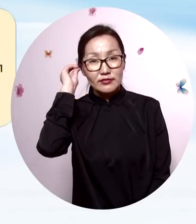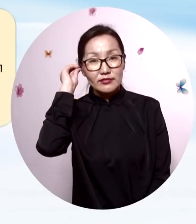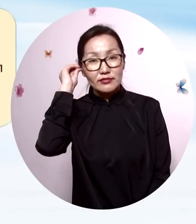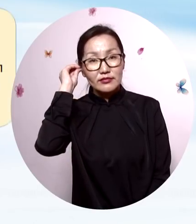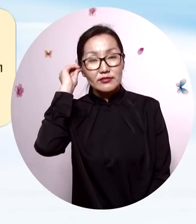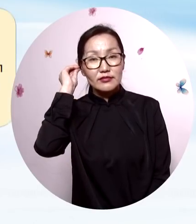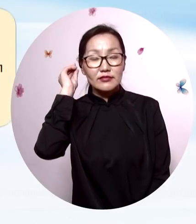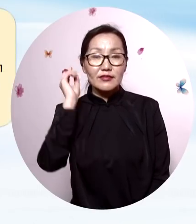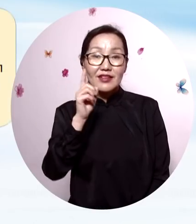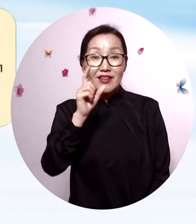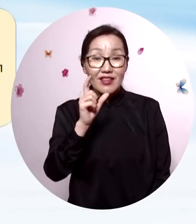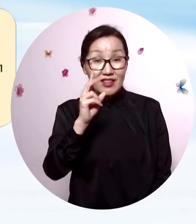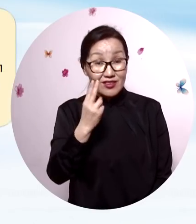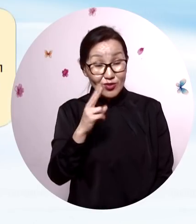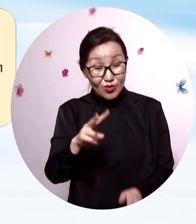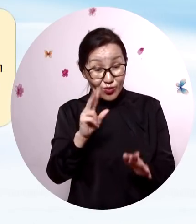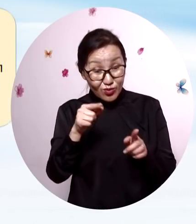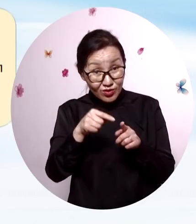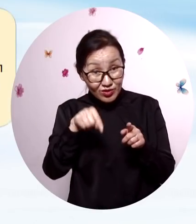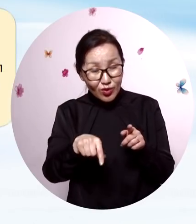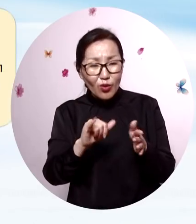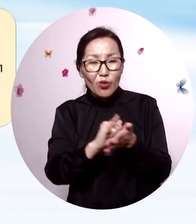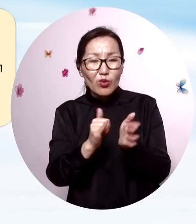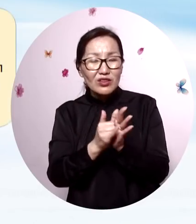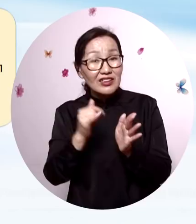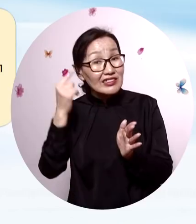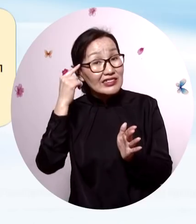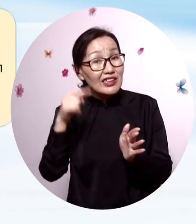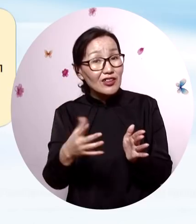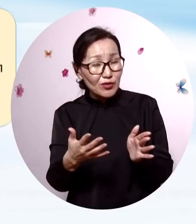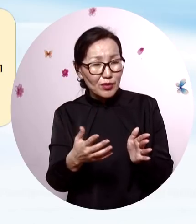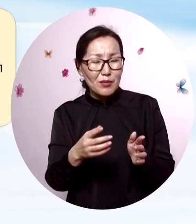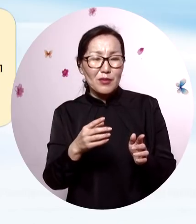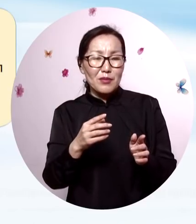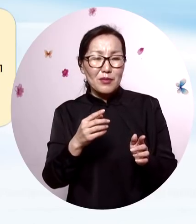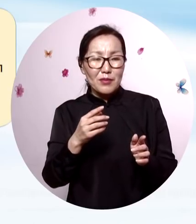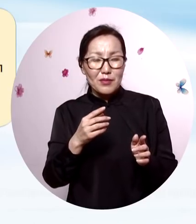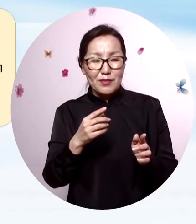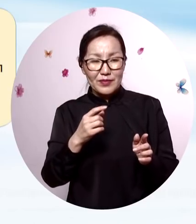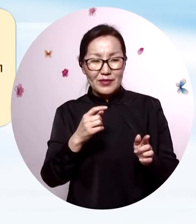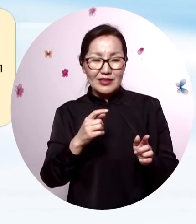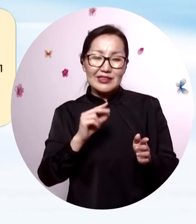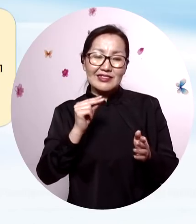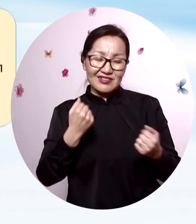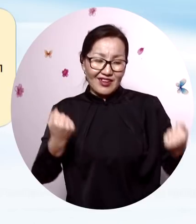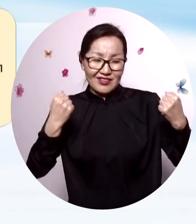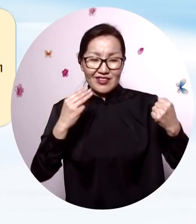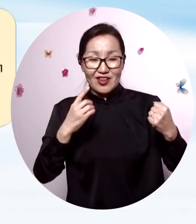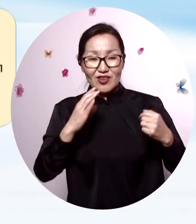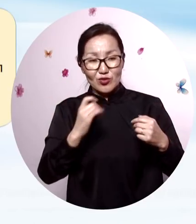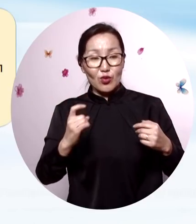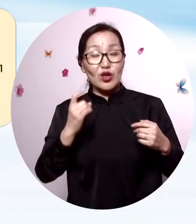За, хэл зүгийн маань утга санаа бол нас бий гүйцэж чадал тэнхээ суух гэсэн утгыг илэрхийлж